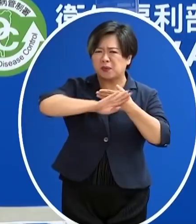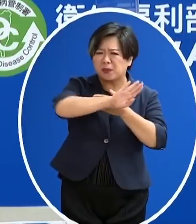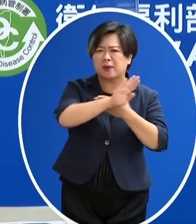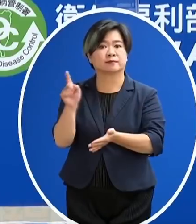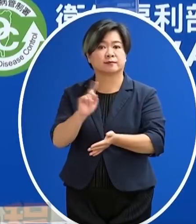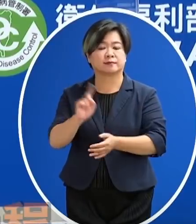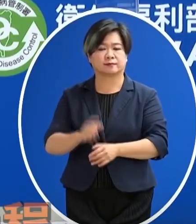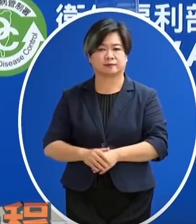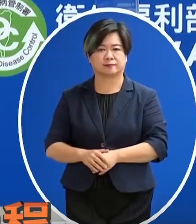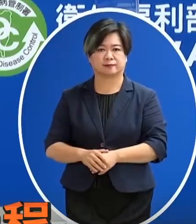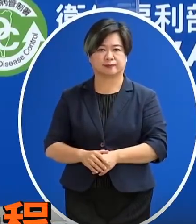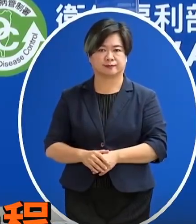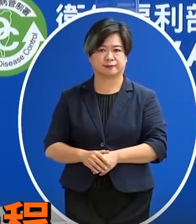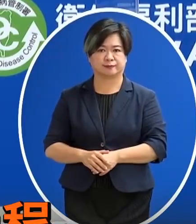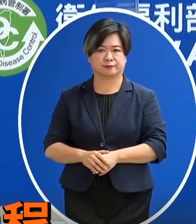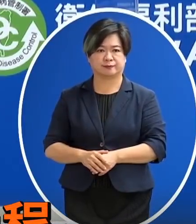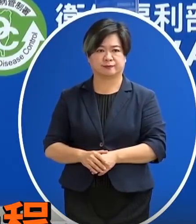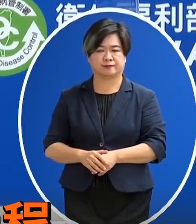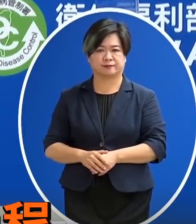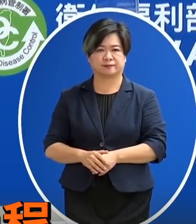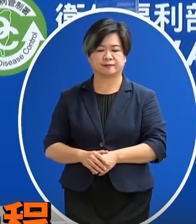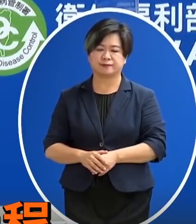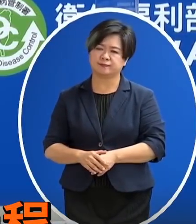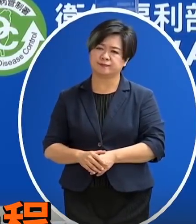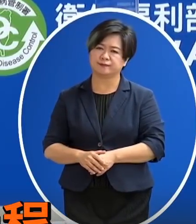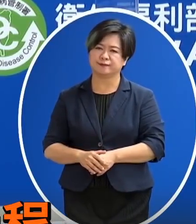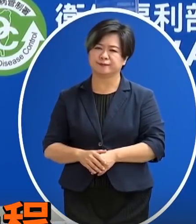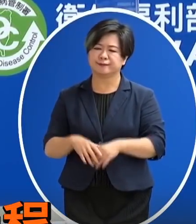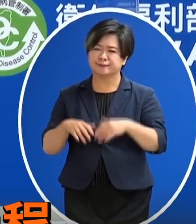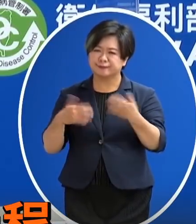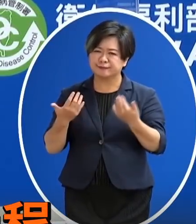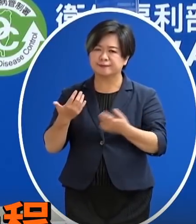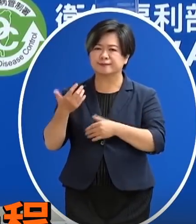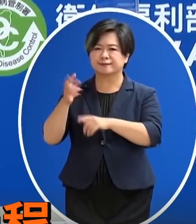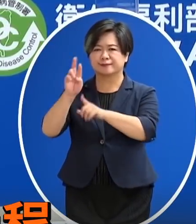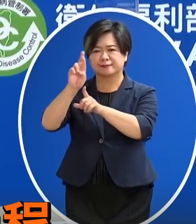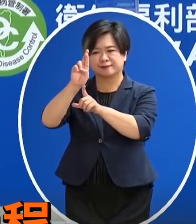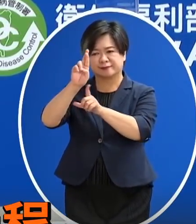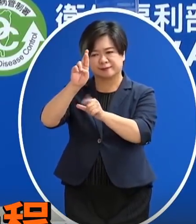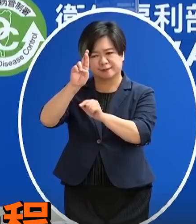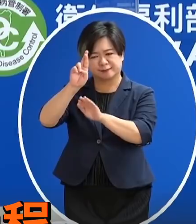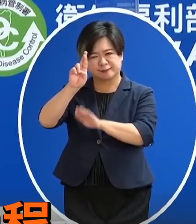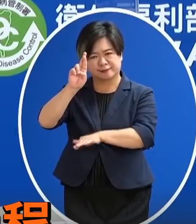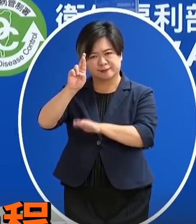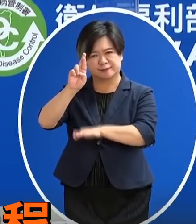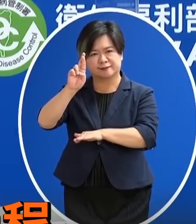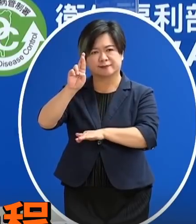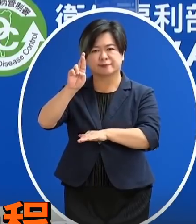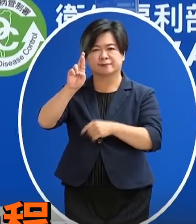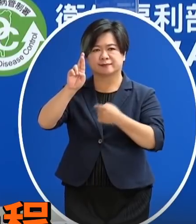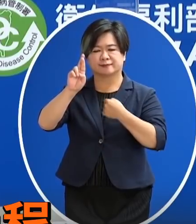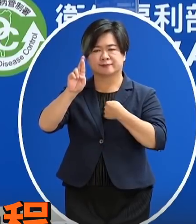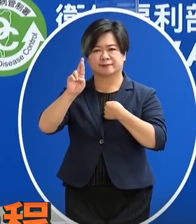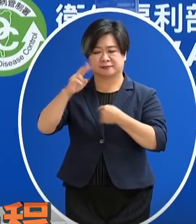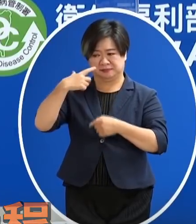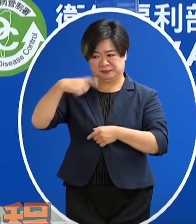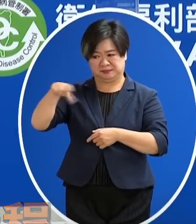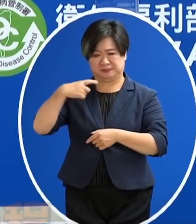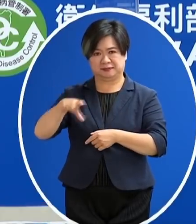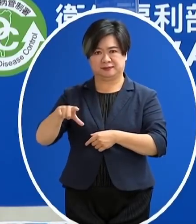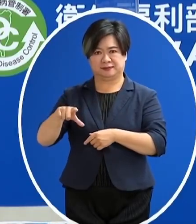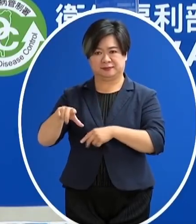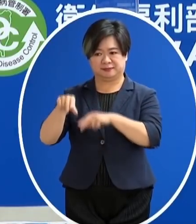题。最后就是我可以讲，就是说在十二月底的时候，我们就已经就双方的合